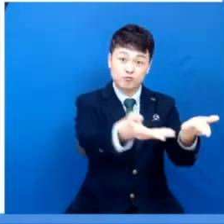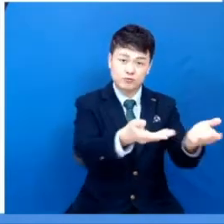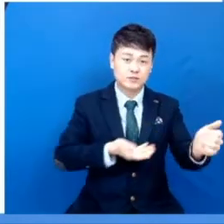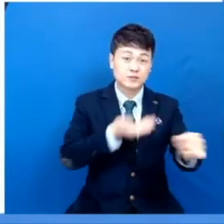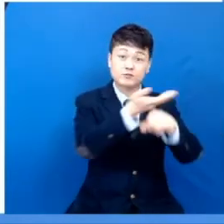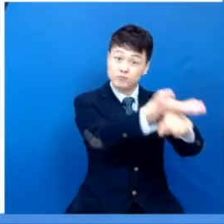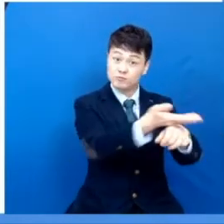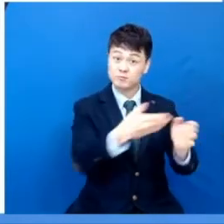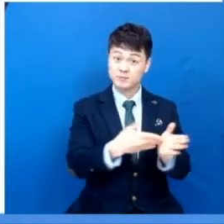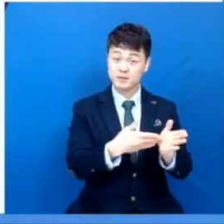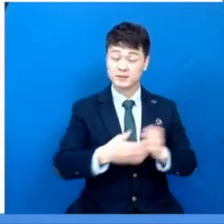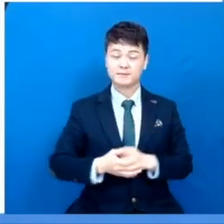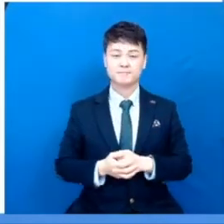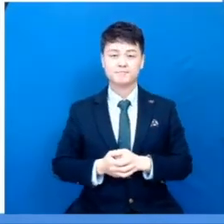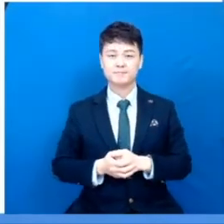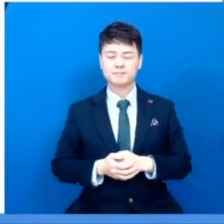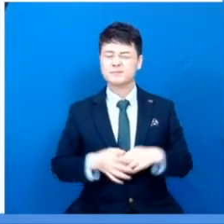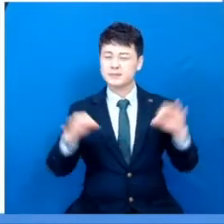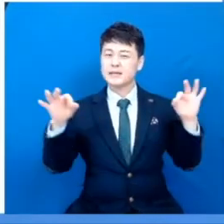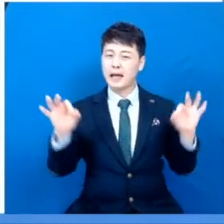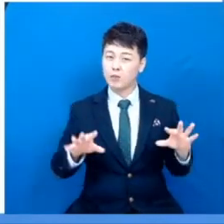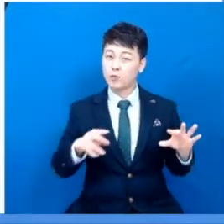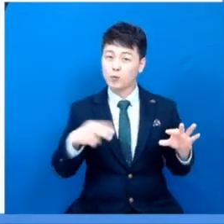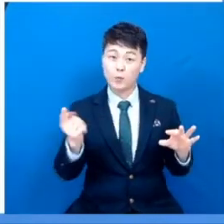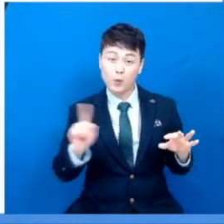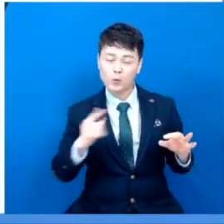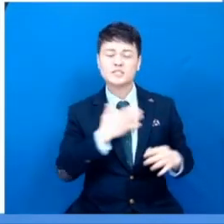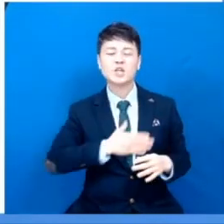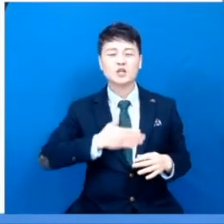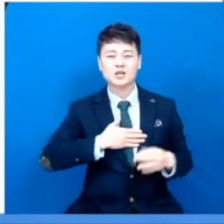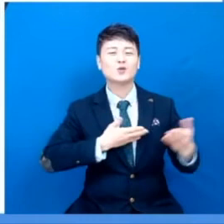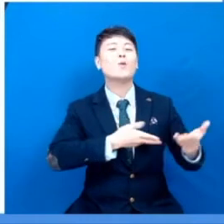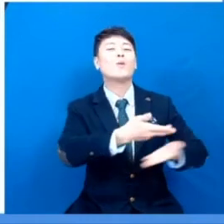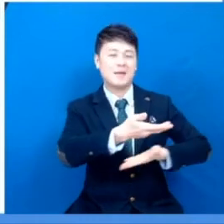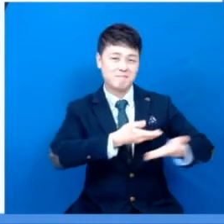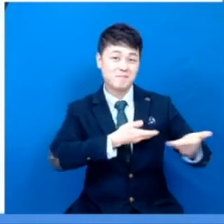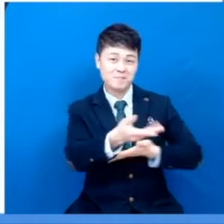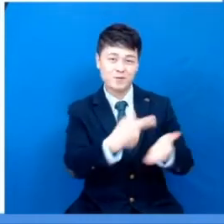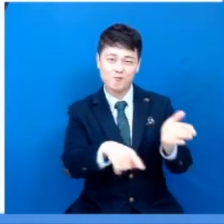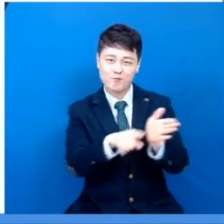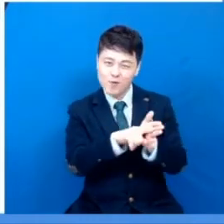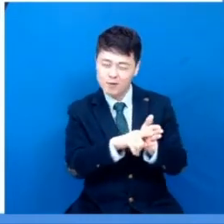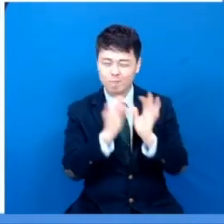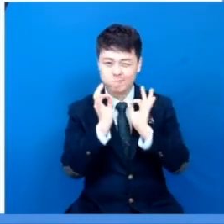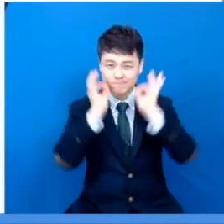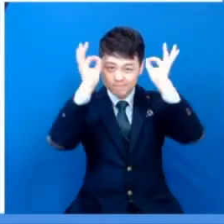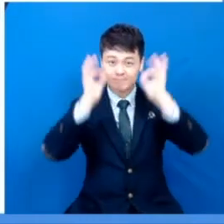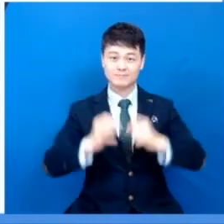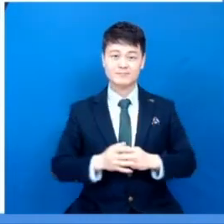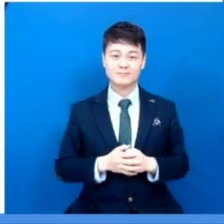전달하였고 잠시라도 정서적 교감을 나누고자 시도하였습니다